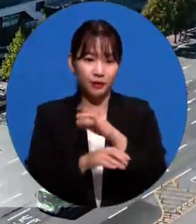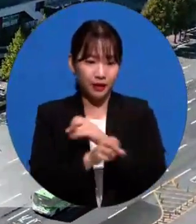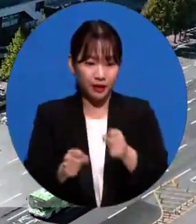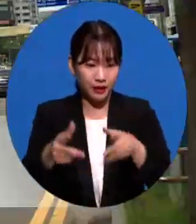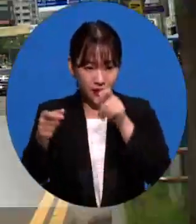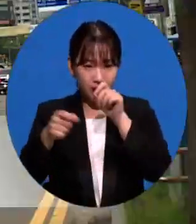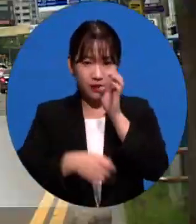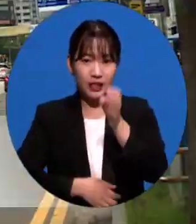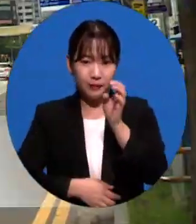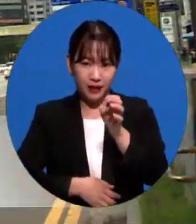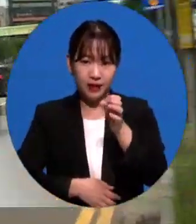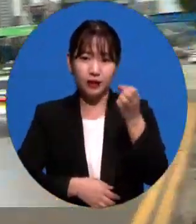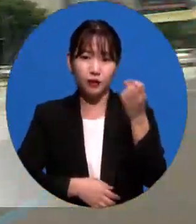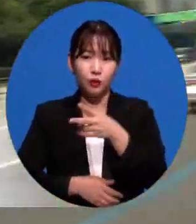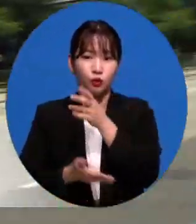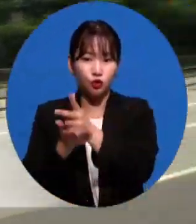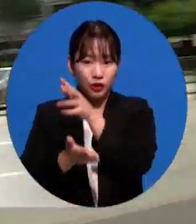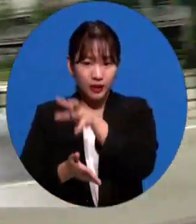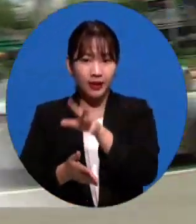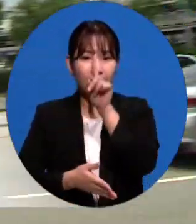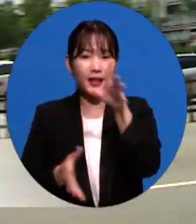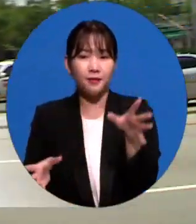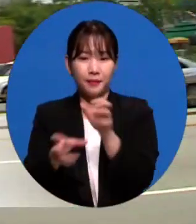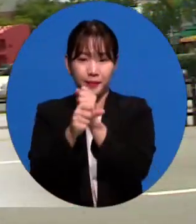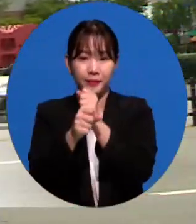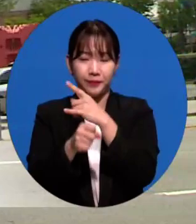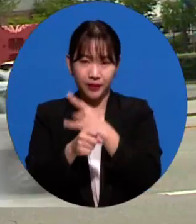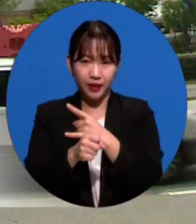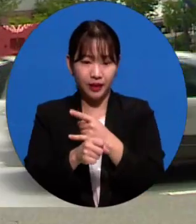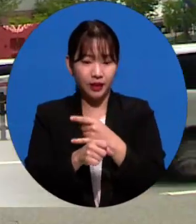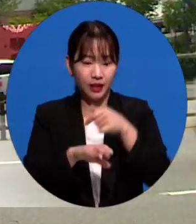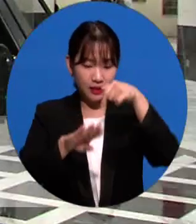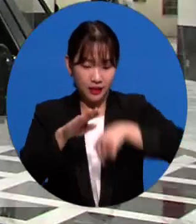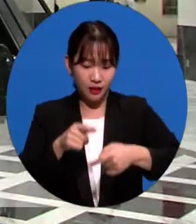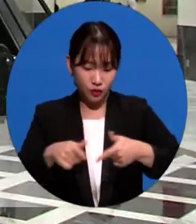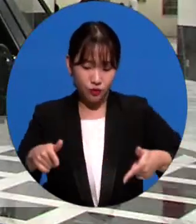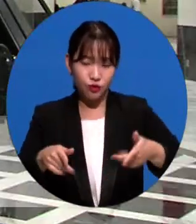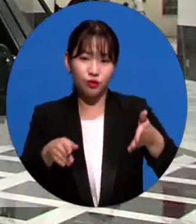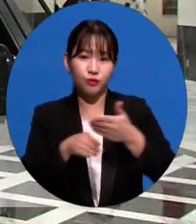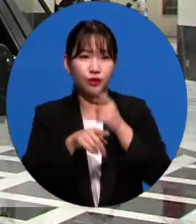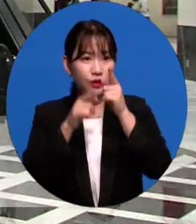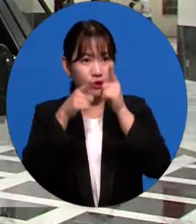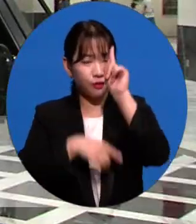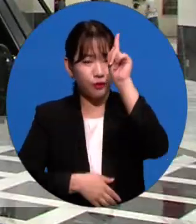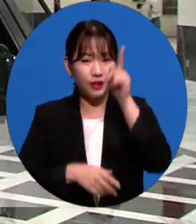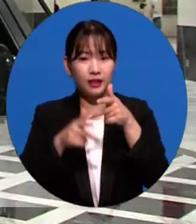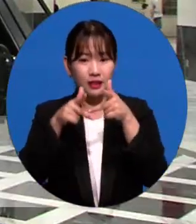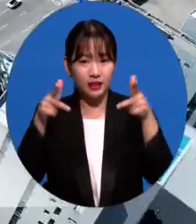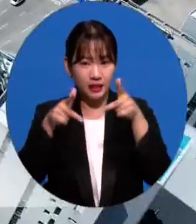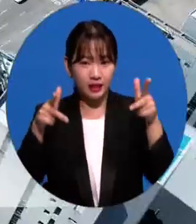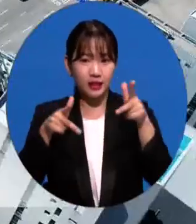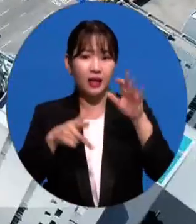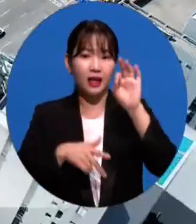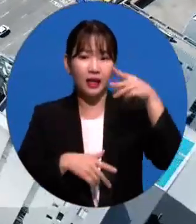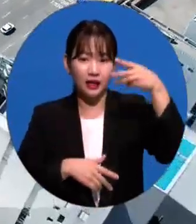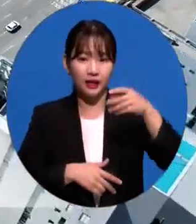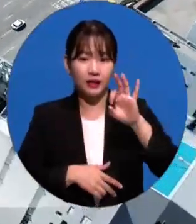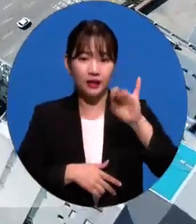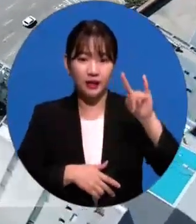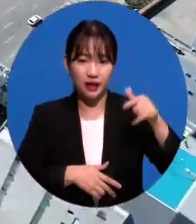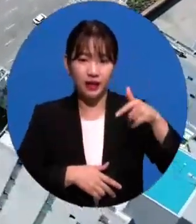백화점 인근 이마트 부지와 주차장 부지를 하나로 묶어 지하 6층에서 지상 7층으로 된 광주 신세계 아티엔 컬쳐야 파크를